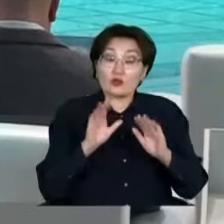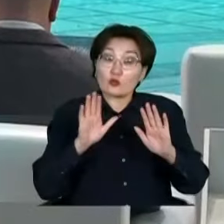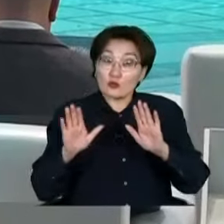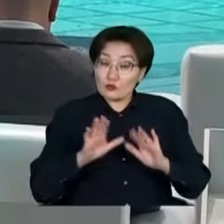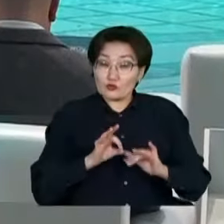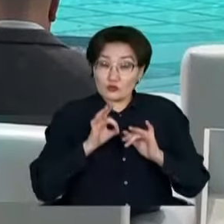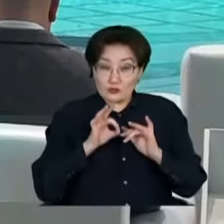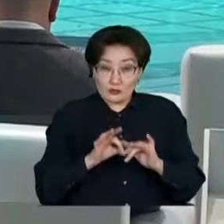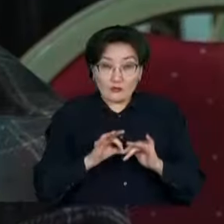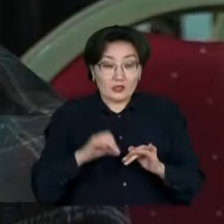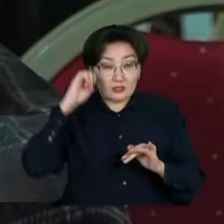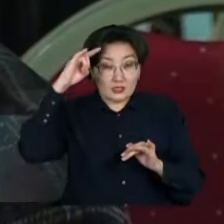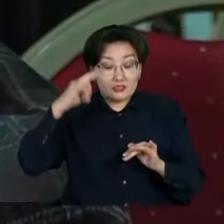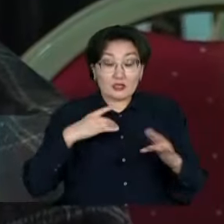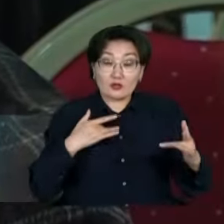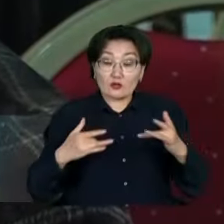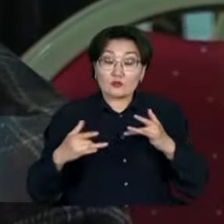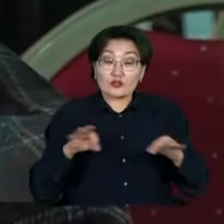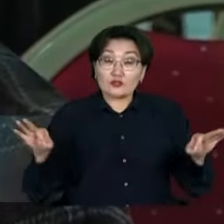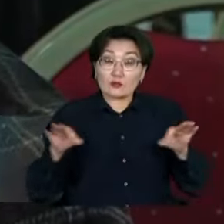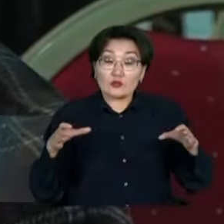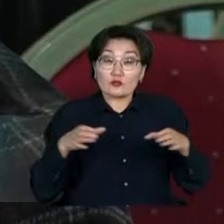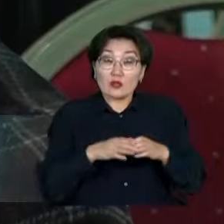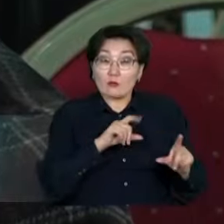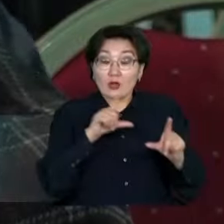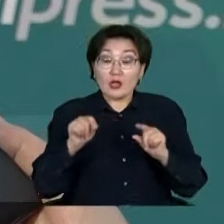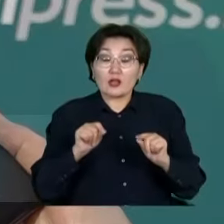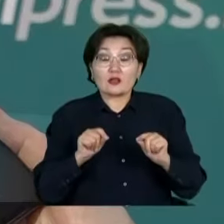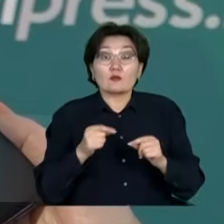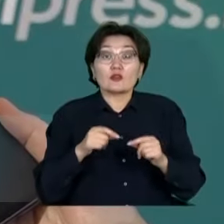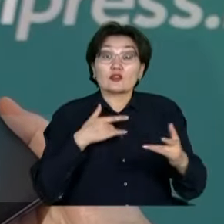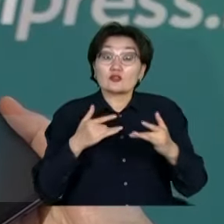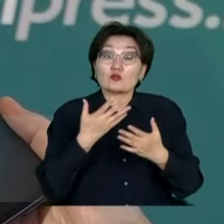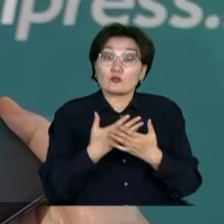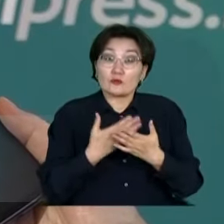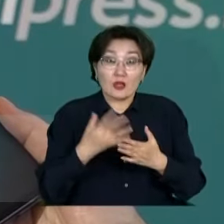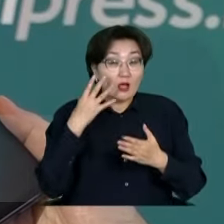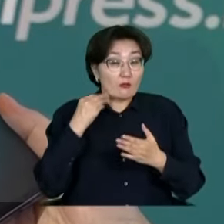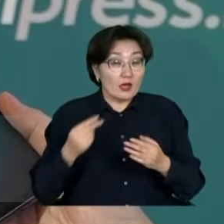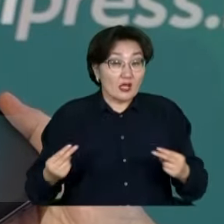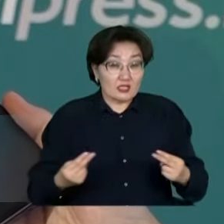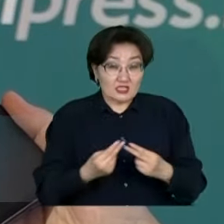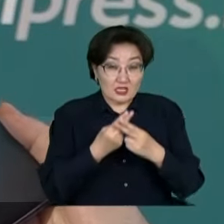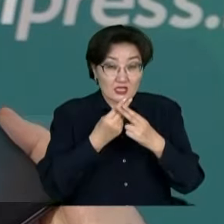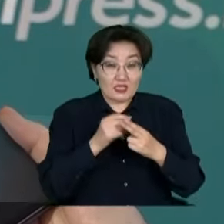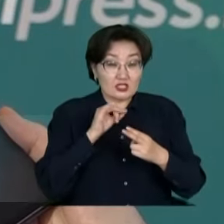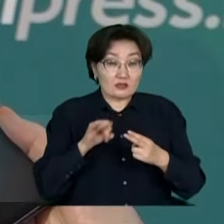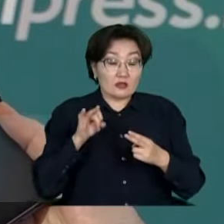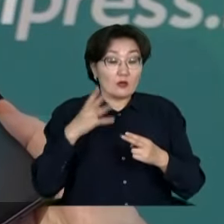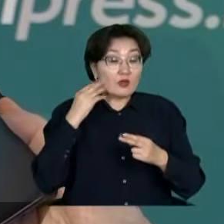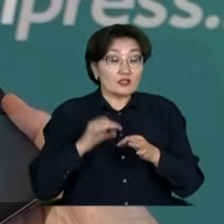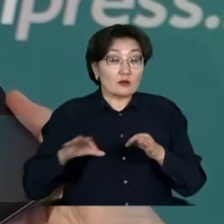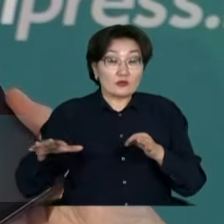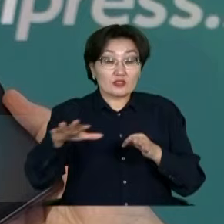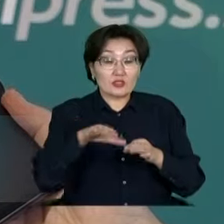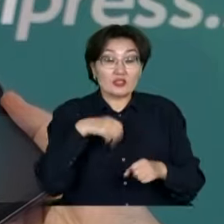өтті, қазақ концерті гастрольдері өтті, әрине біздің Алматы, Астана және Алматы облысы